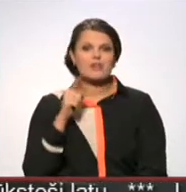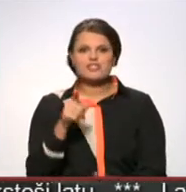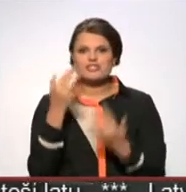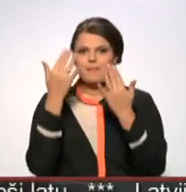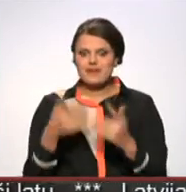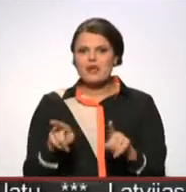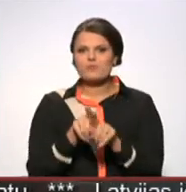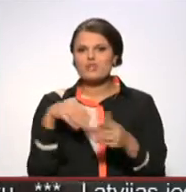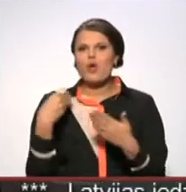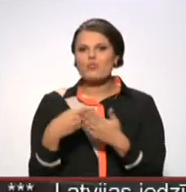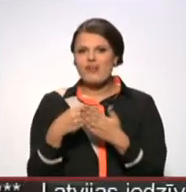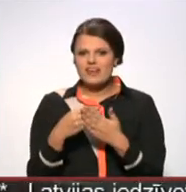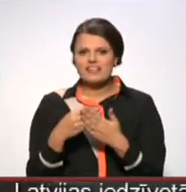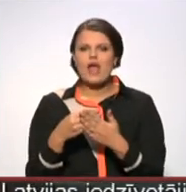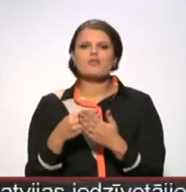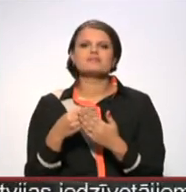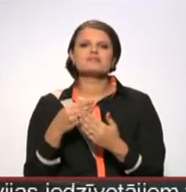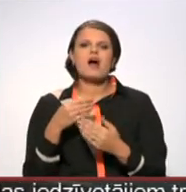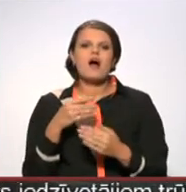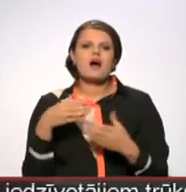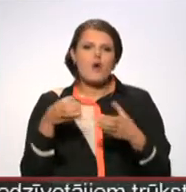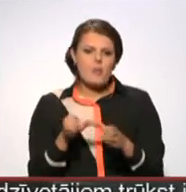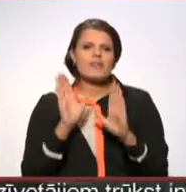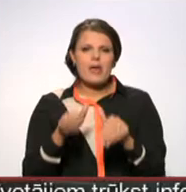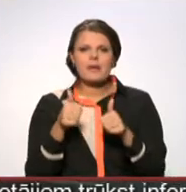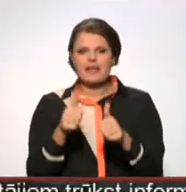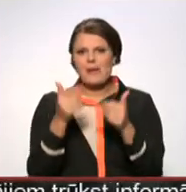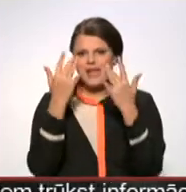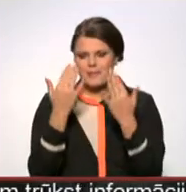arī novērtējums komandai par sasniegto, stāsta Latgales kolēģi.